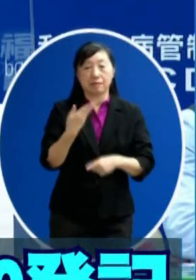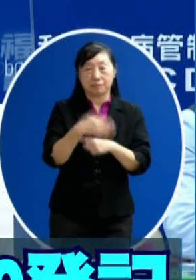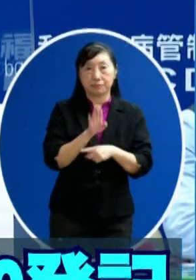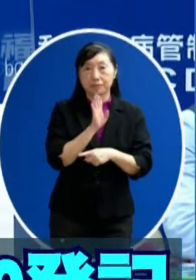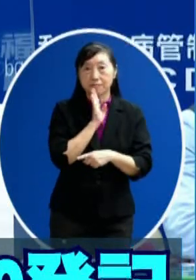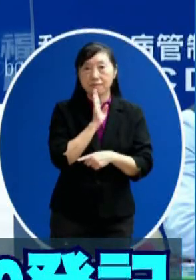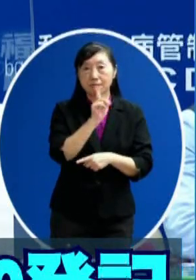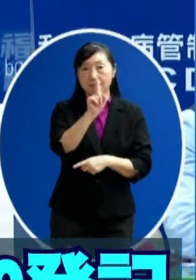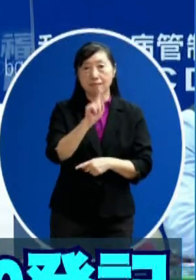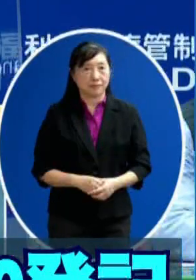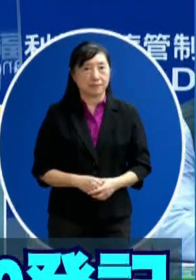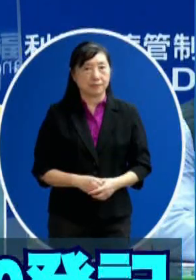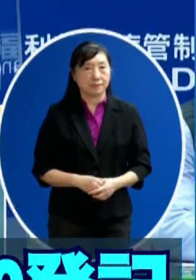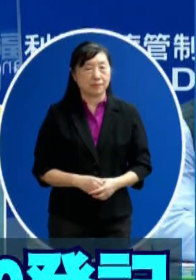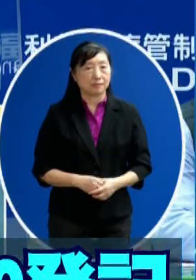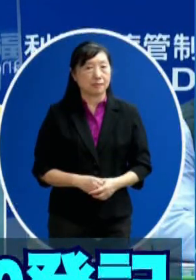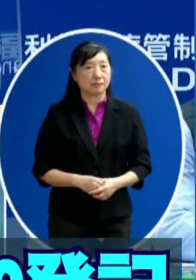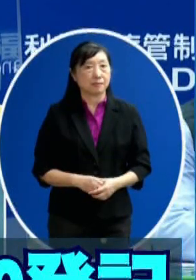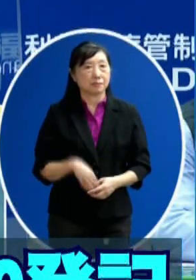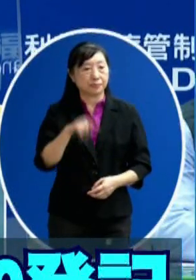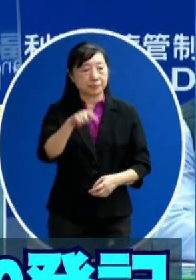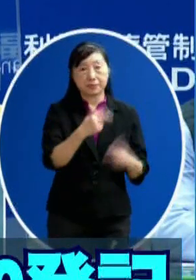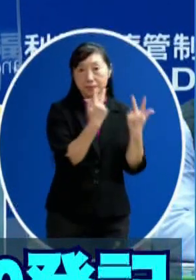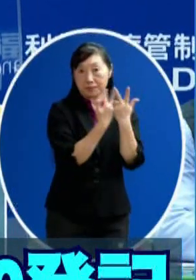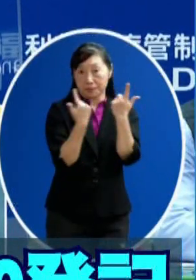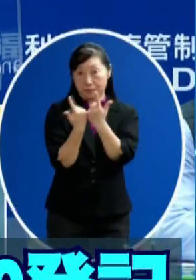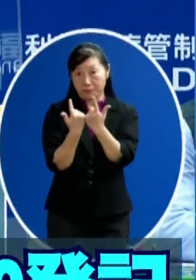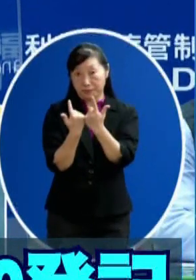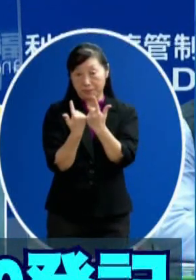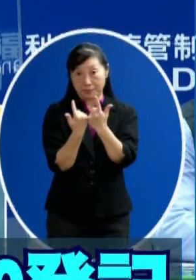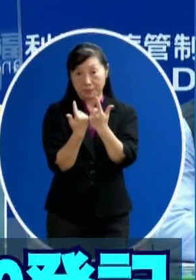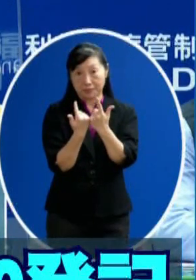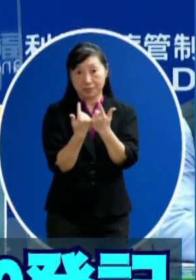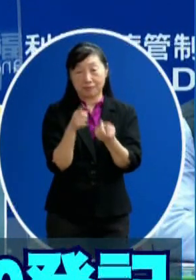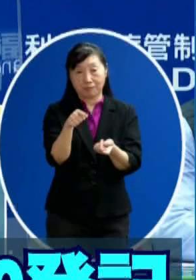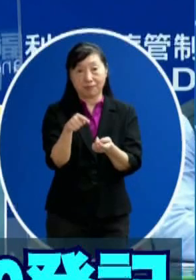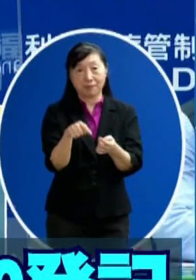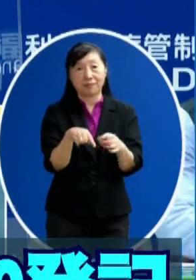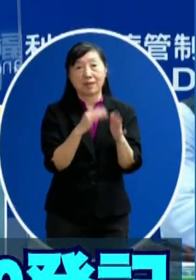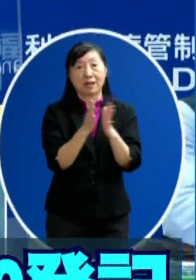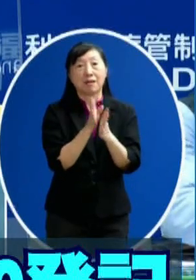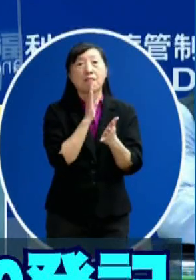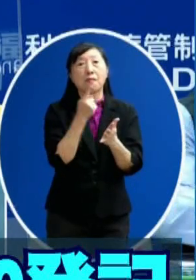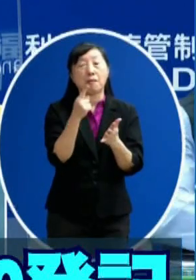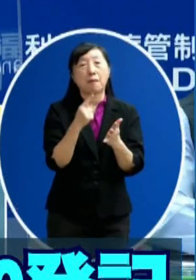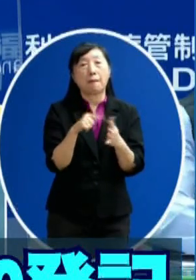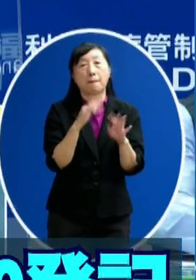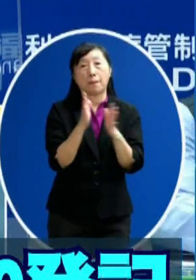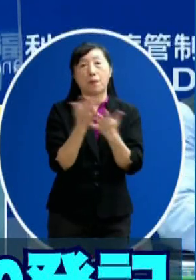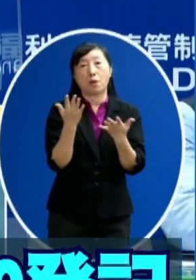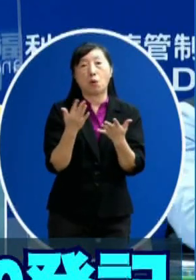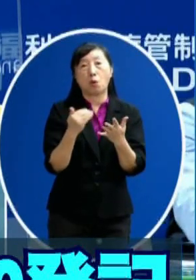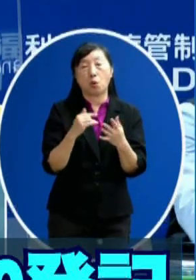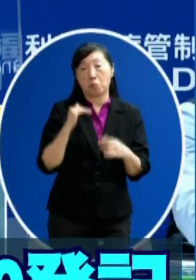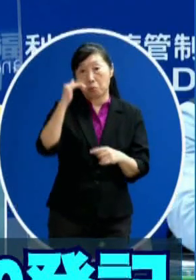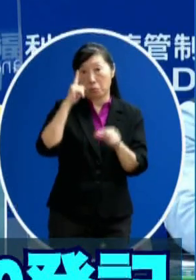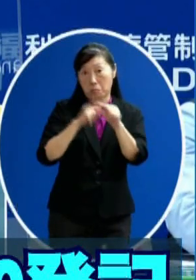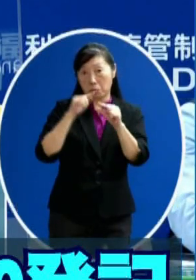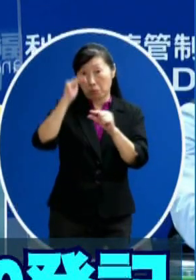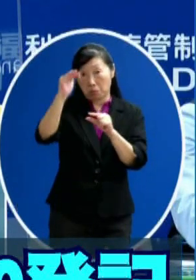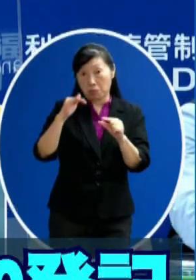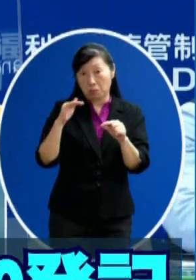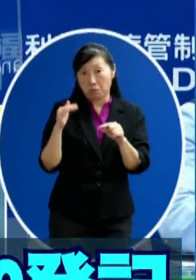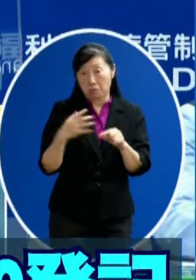非洲猪瘟的猪肉制品在日前被走私来台，由于呢屏东县是全台湾第二大的养猪大县，因此呢针对全县将